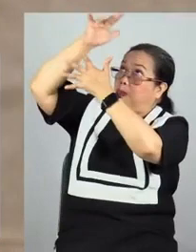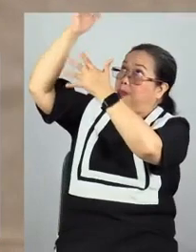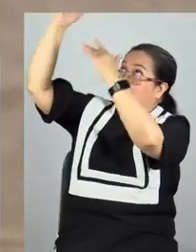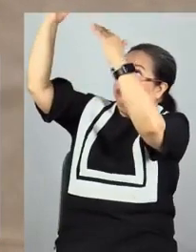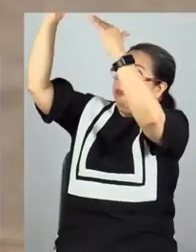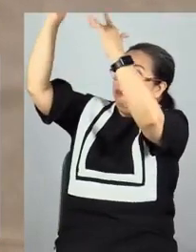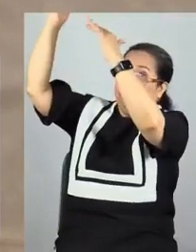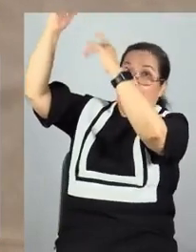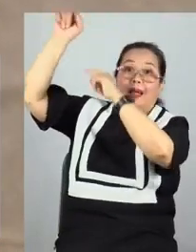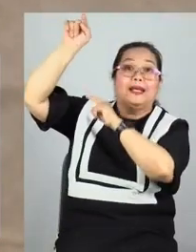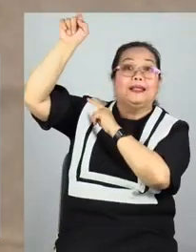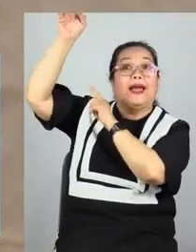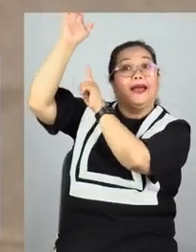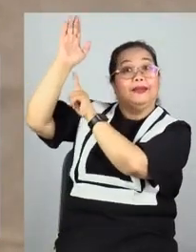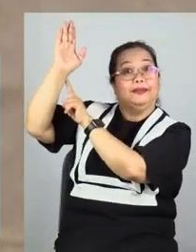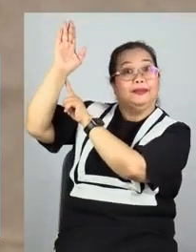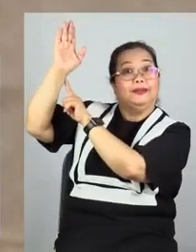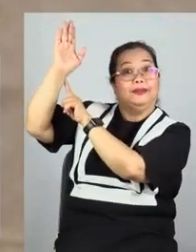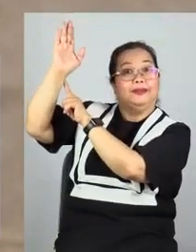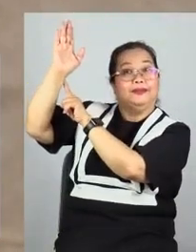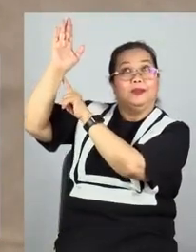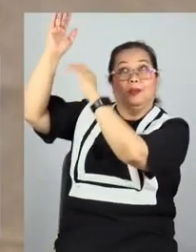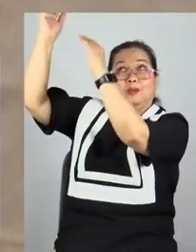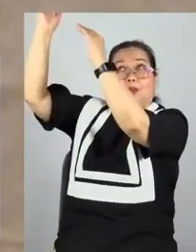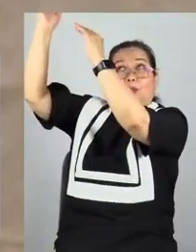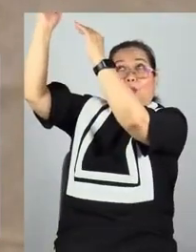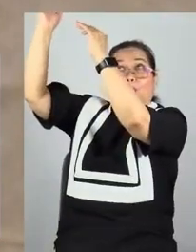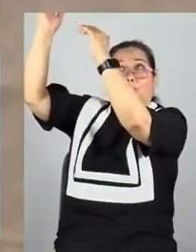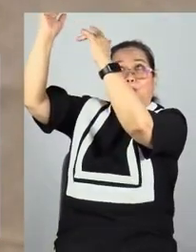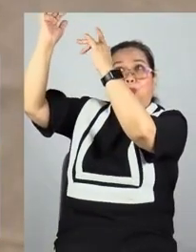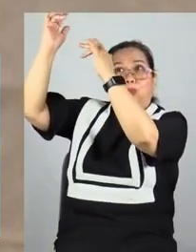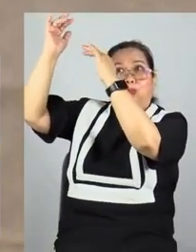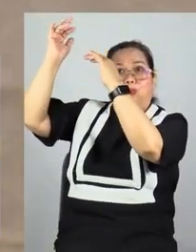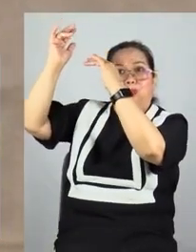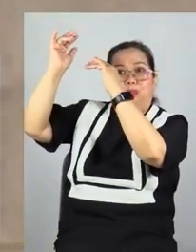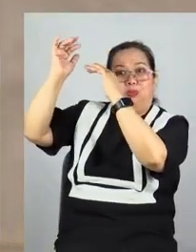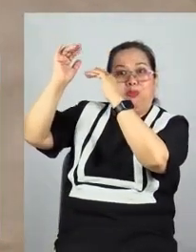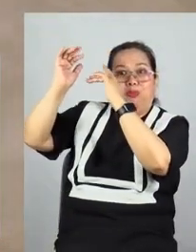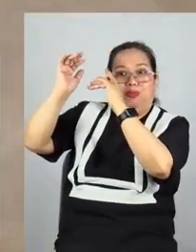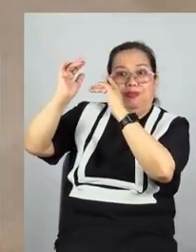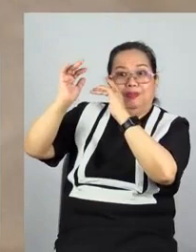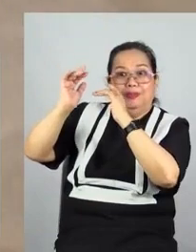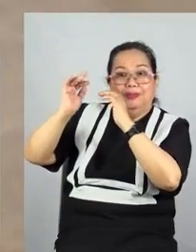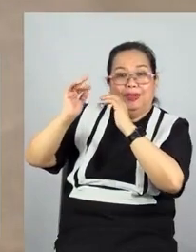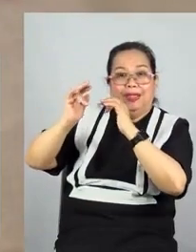ng kalangitan hanggang sa